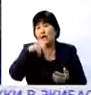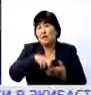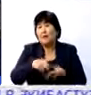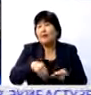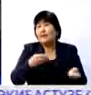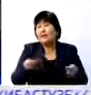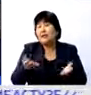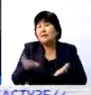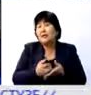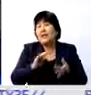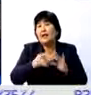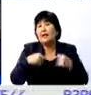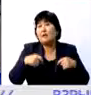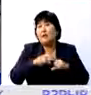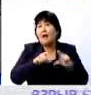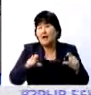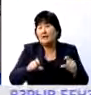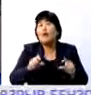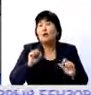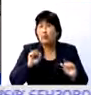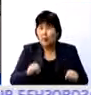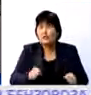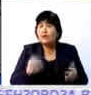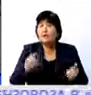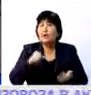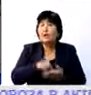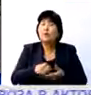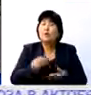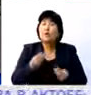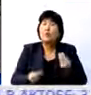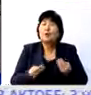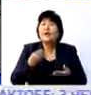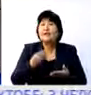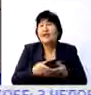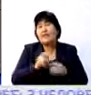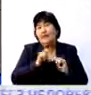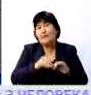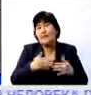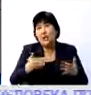доставке приобретенных в интернет-магазинах товаров, то сможете принять участие в розыгрыше ценных призов.